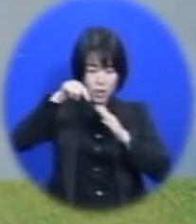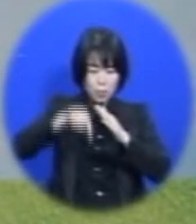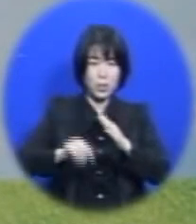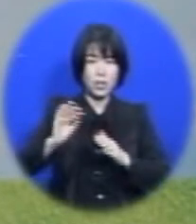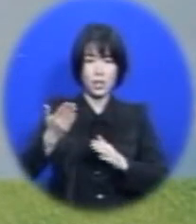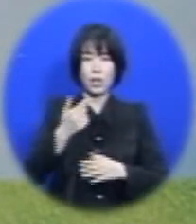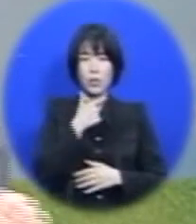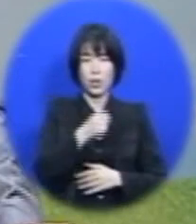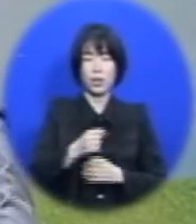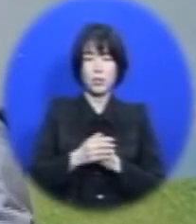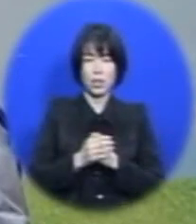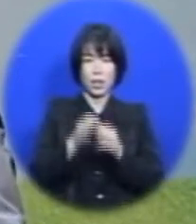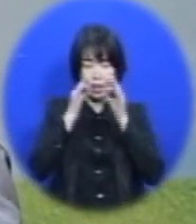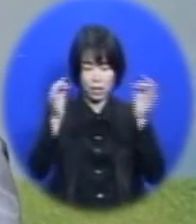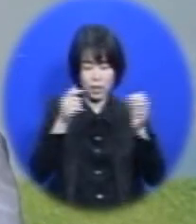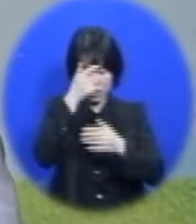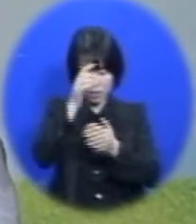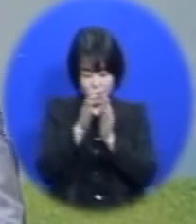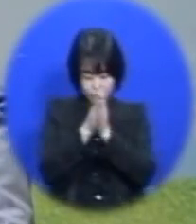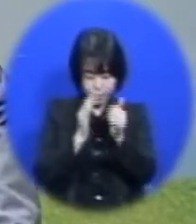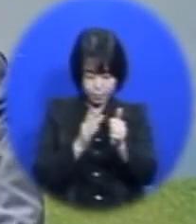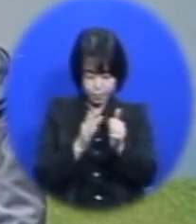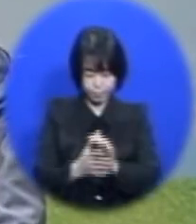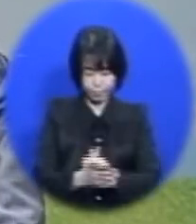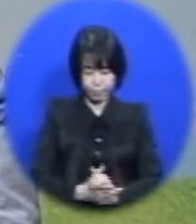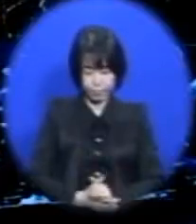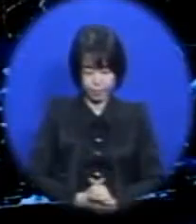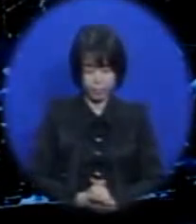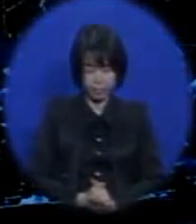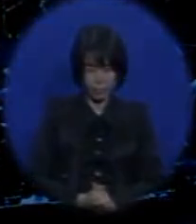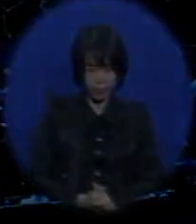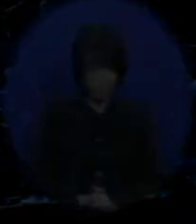되기를 원합니다. 통성으로 기도하십시오. 은혜와 사랑이 충만하신 아버지 하나님.